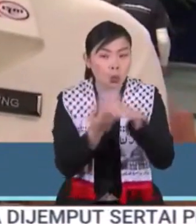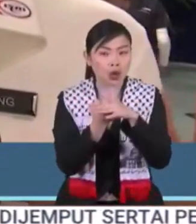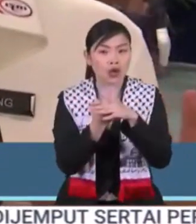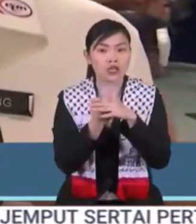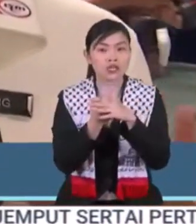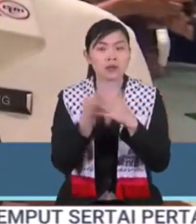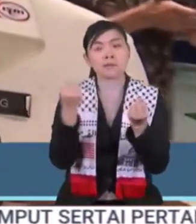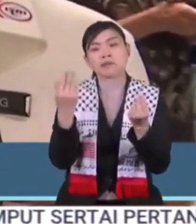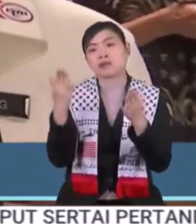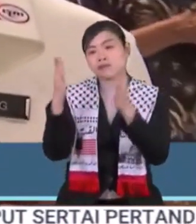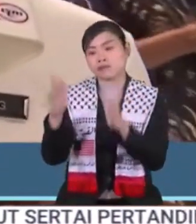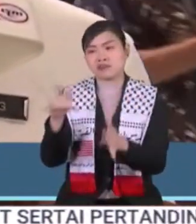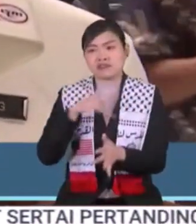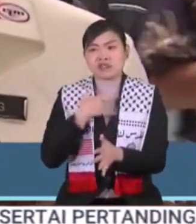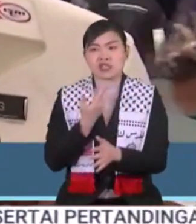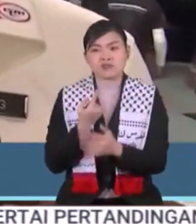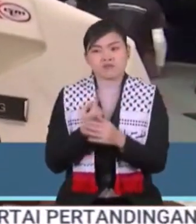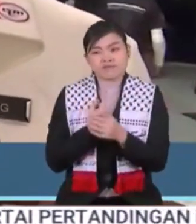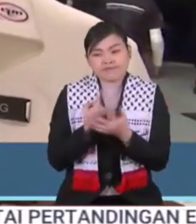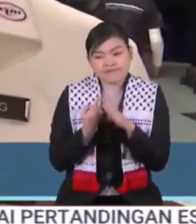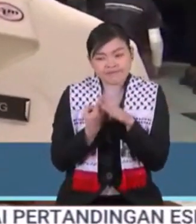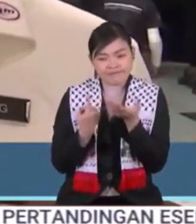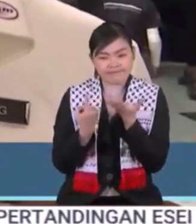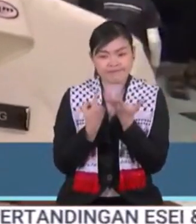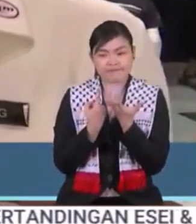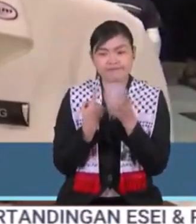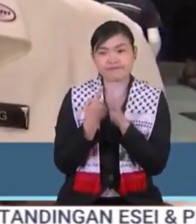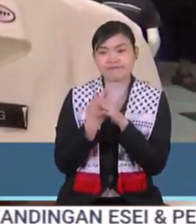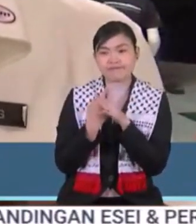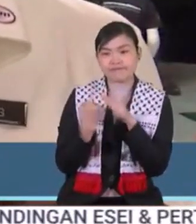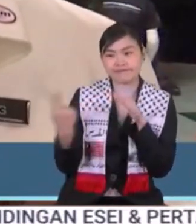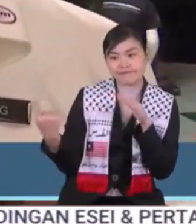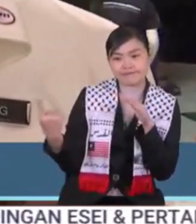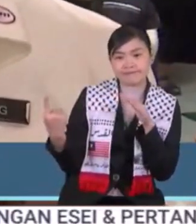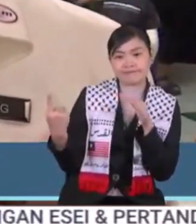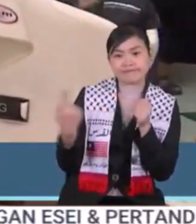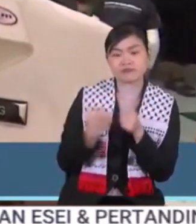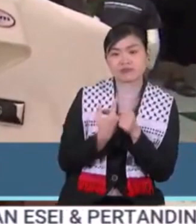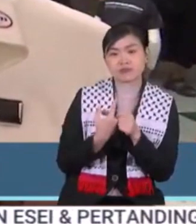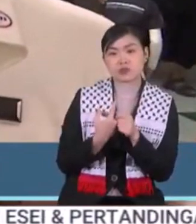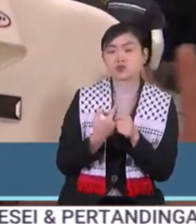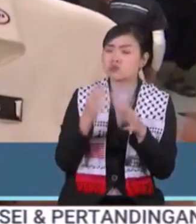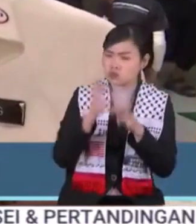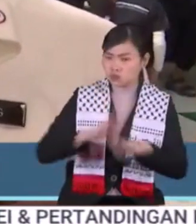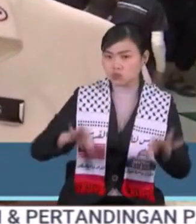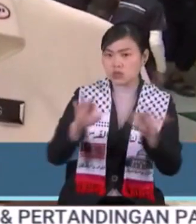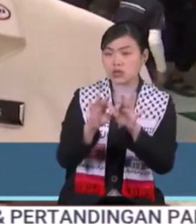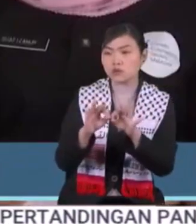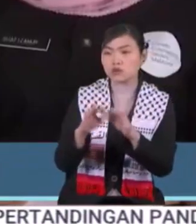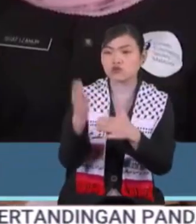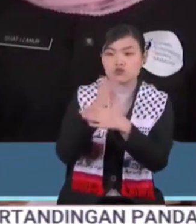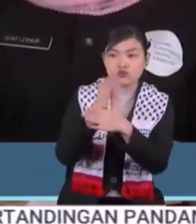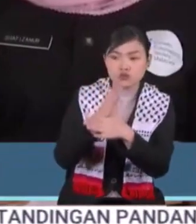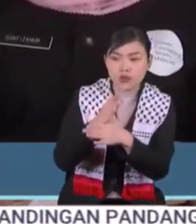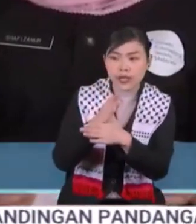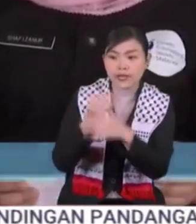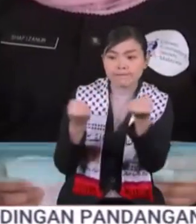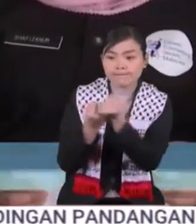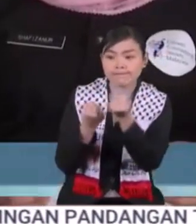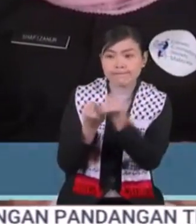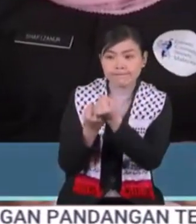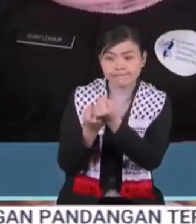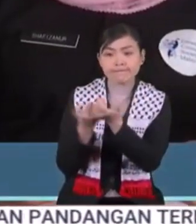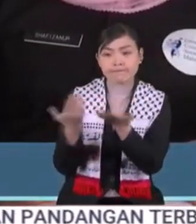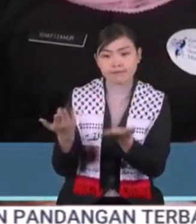why the patient support group is so important to provide that solace, that sharing of moral support.